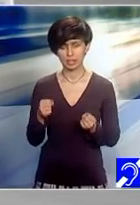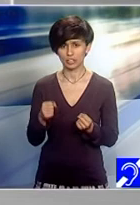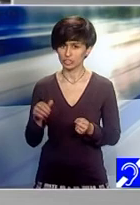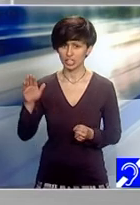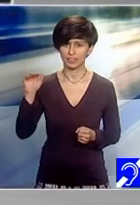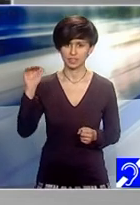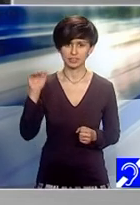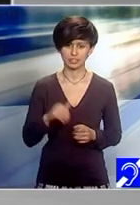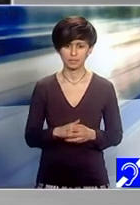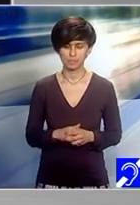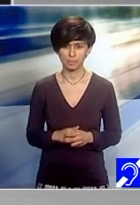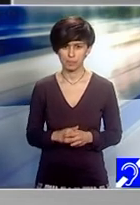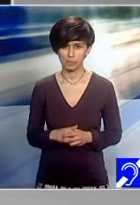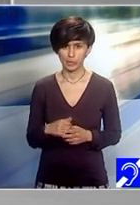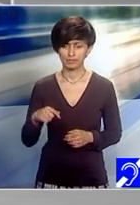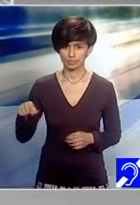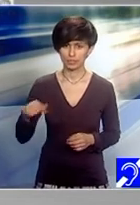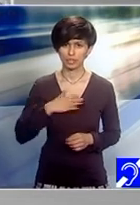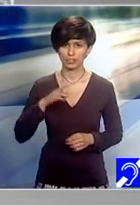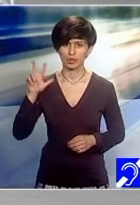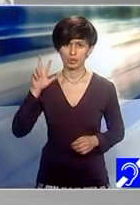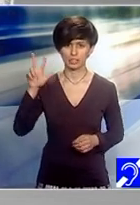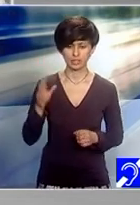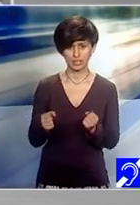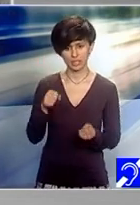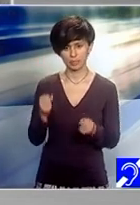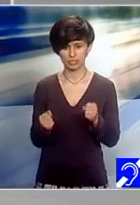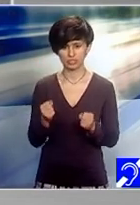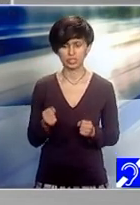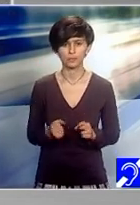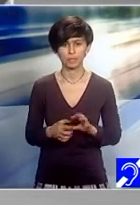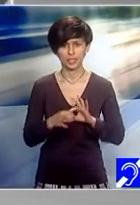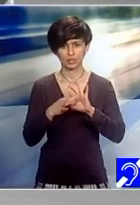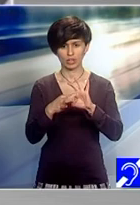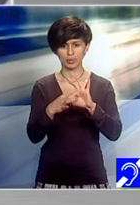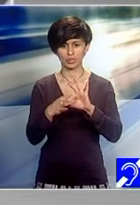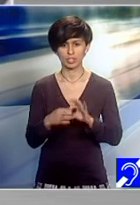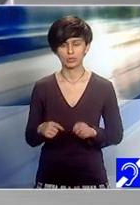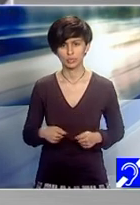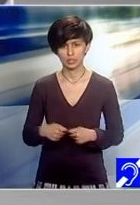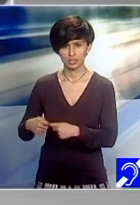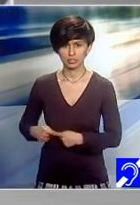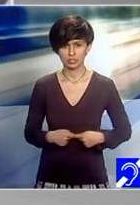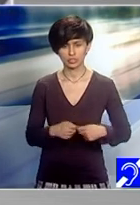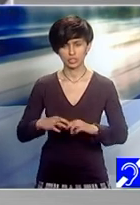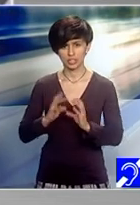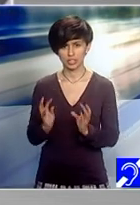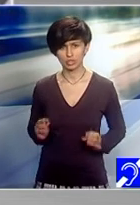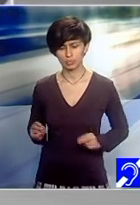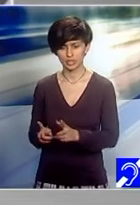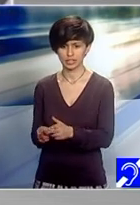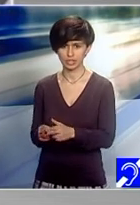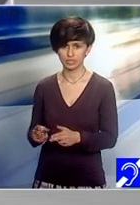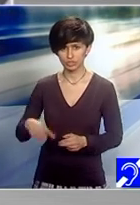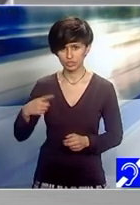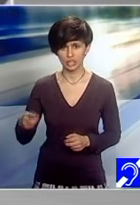una pe care o avem din 2002 în colaborare cu Societatea Română de Cancer și alte 2 unități achiziționate prin acest